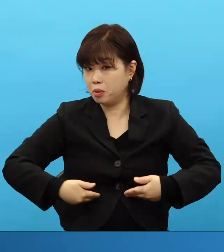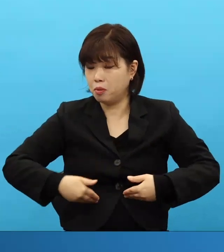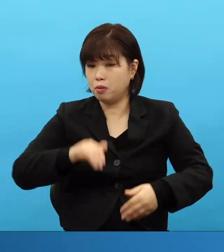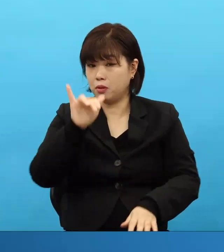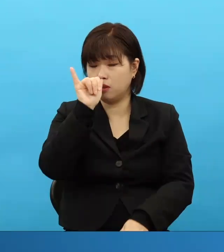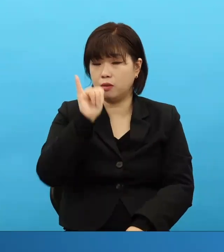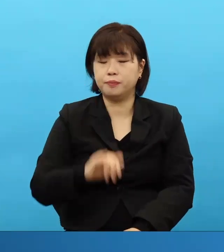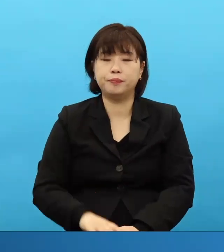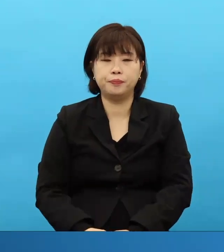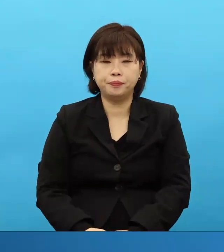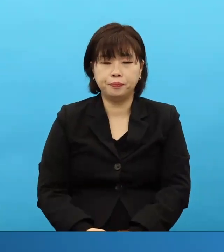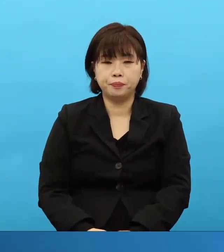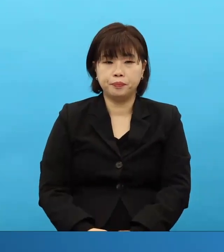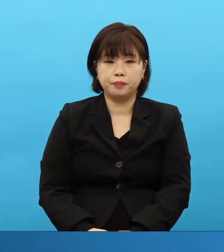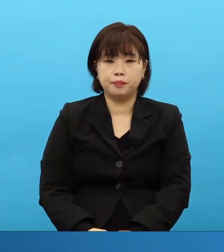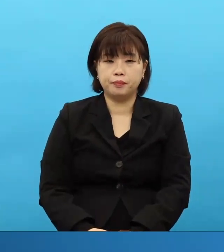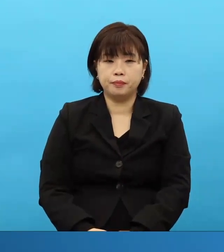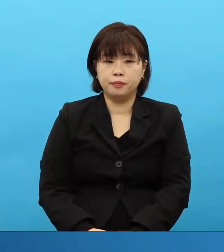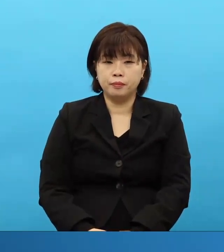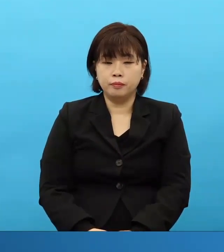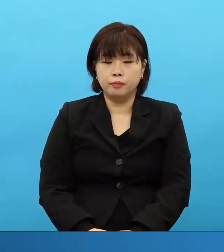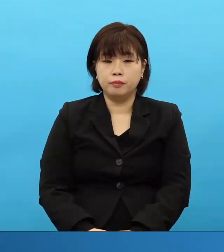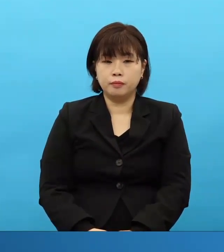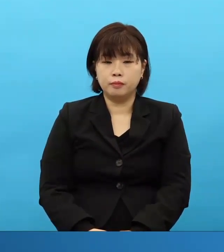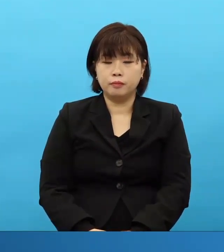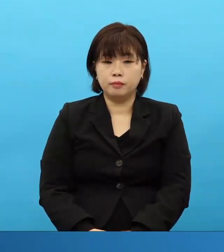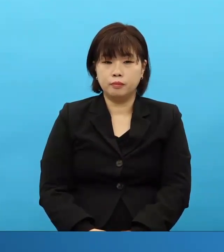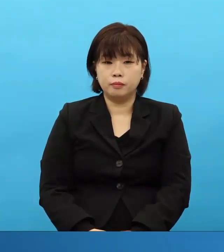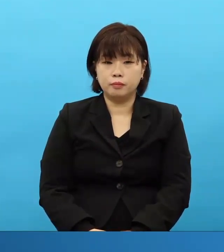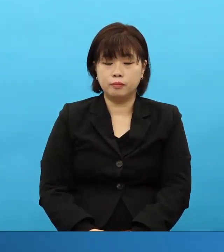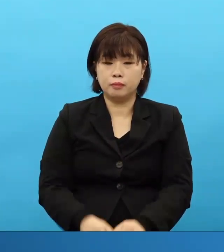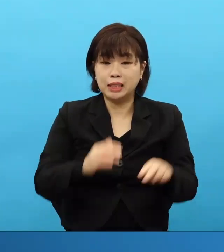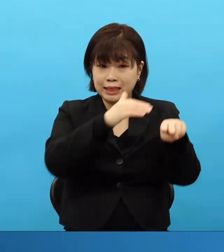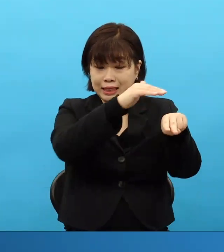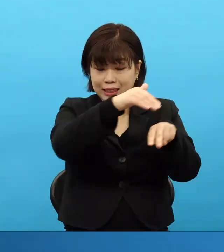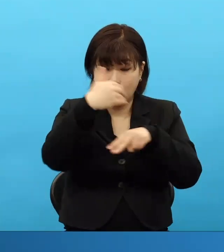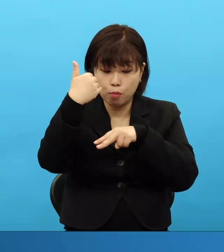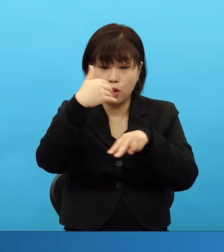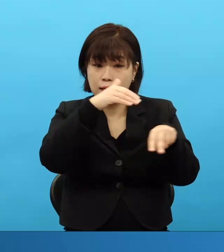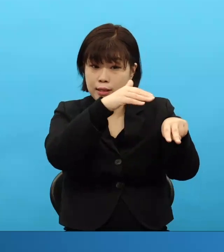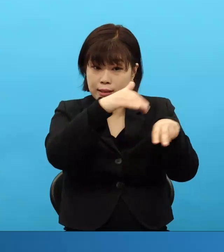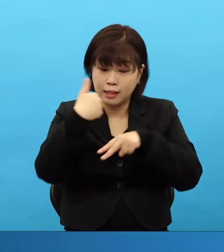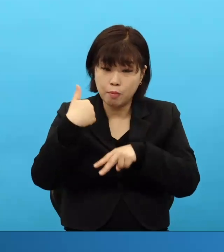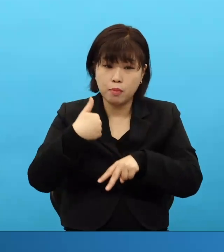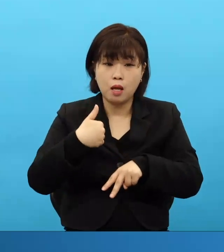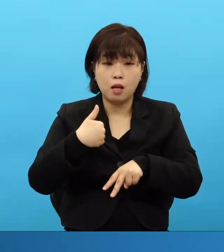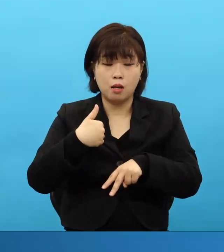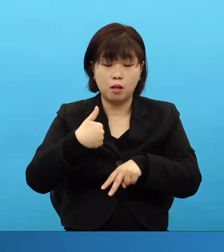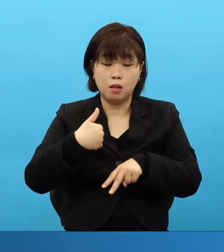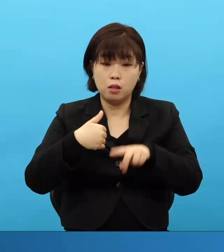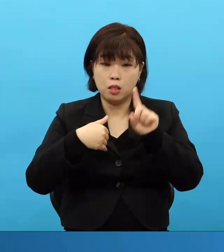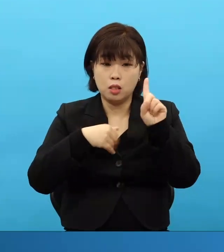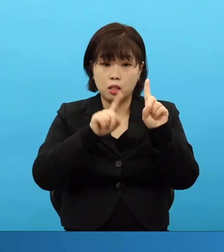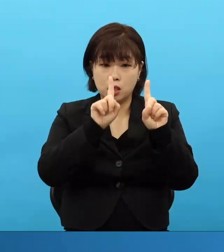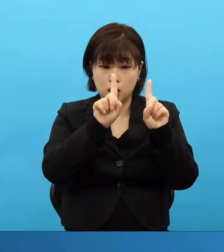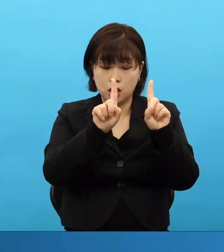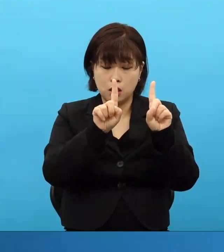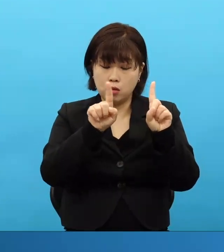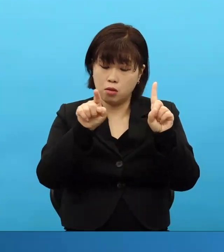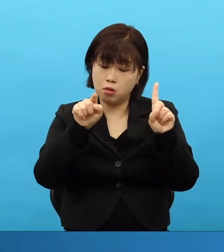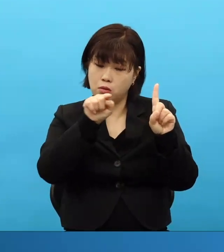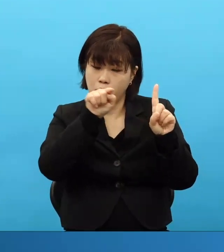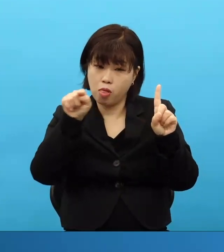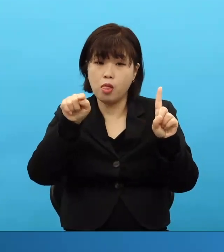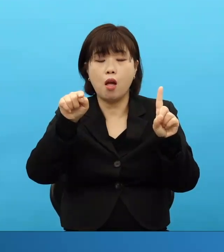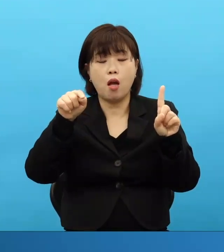하나님이 사무엘도 쓰시기 위해서는 TCK로 몰아간 거예요. And ultimately, in order to use Samuel, God drove Samuel into a